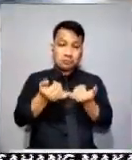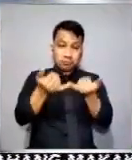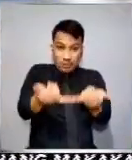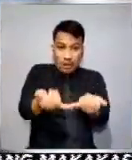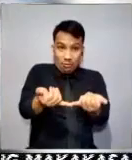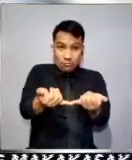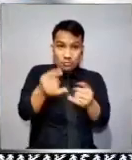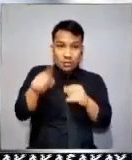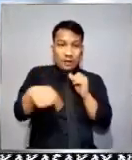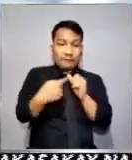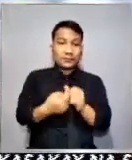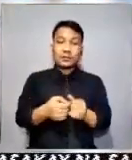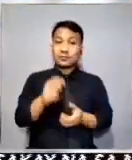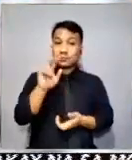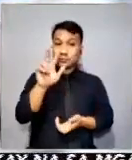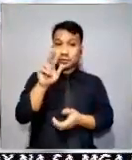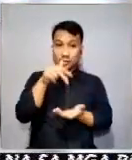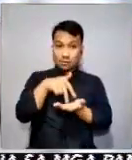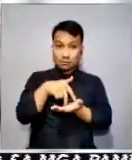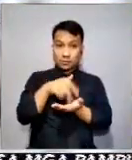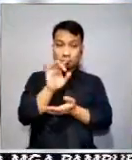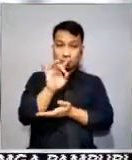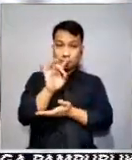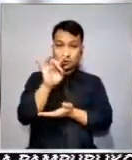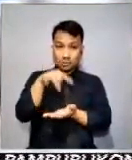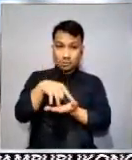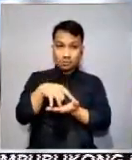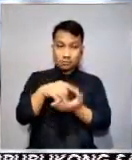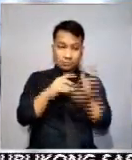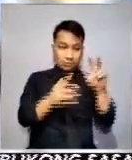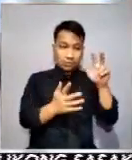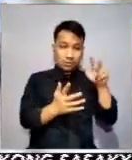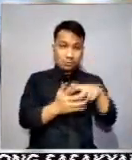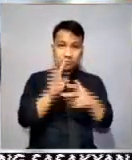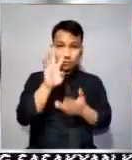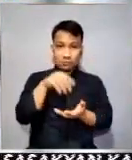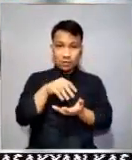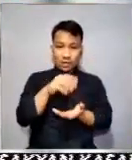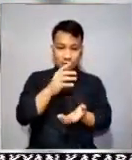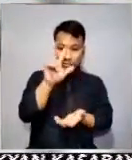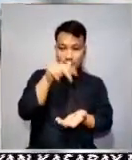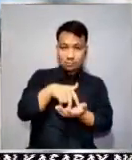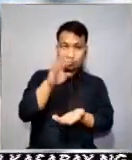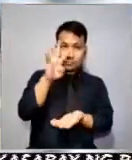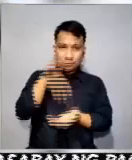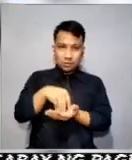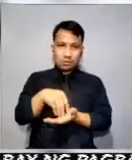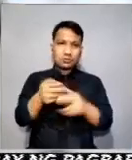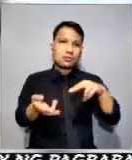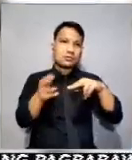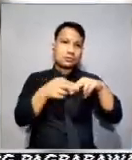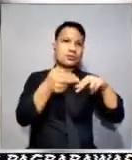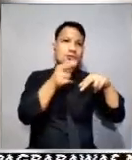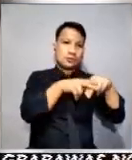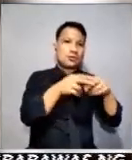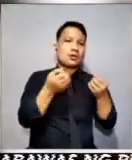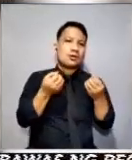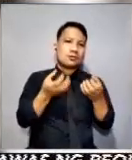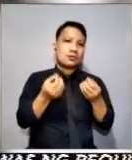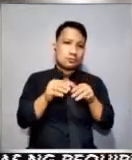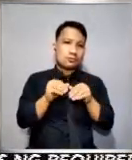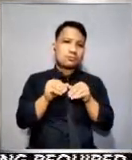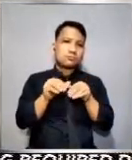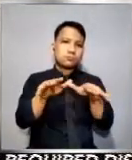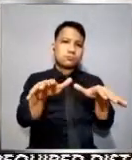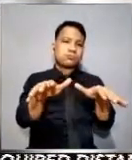ang mga kaso ng COVID-19 kada araw, sabi ng dating kalihim ng DOH, tumataas pa rin ang trend nito. We're trying to